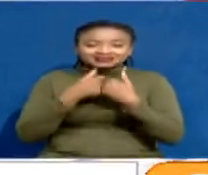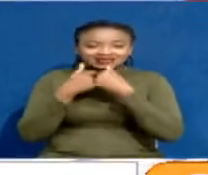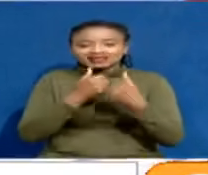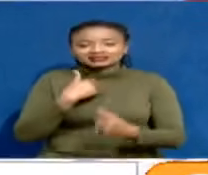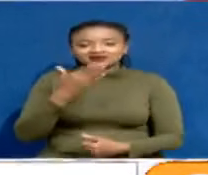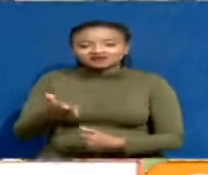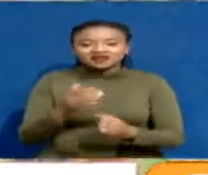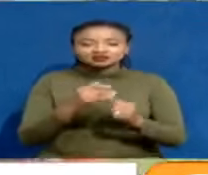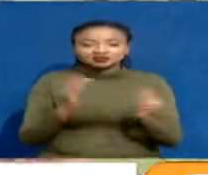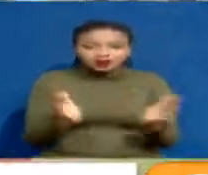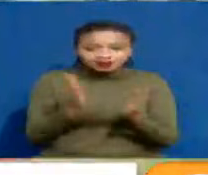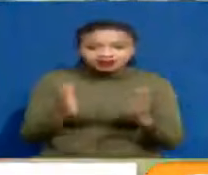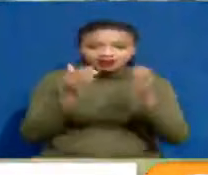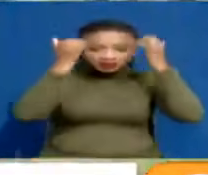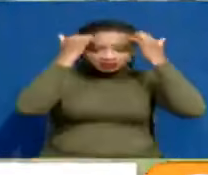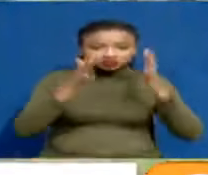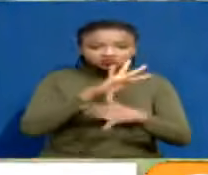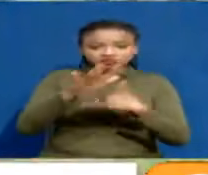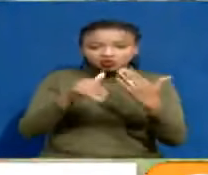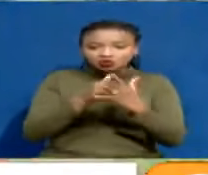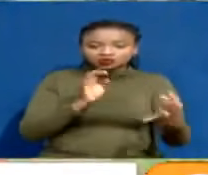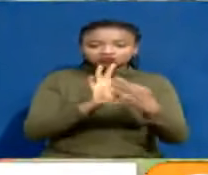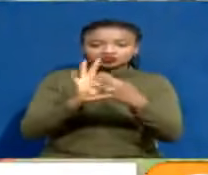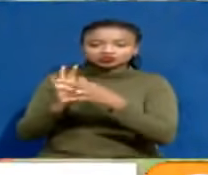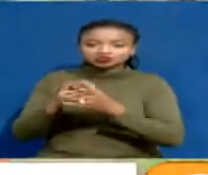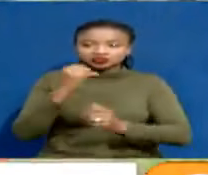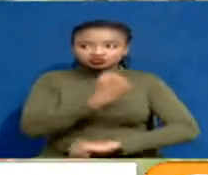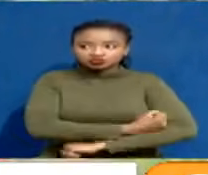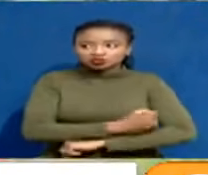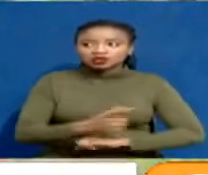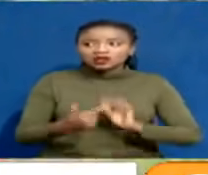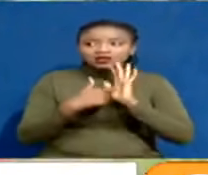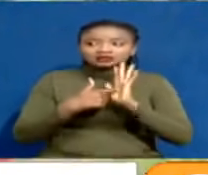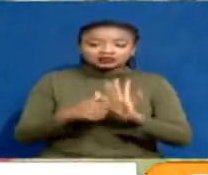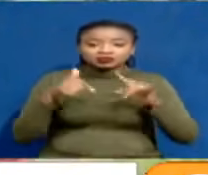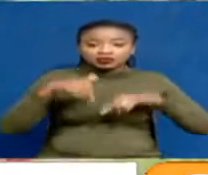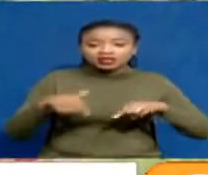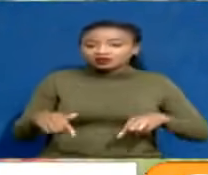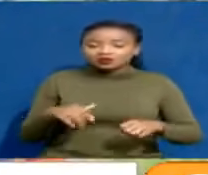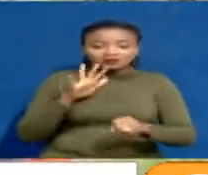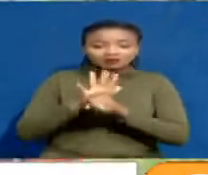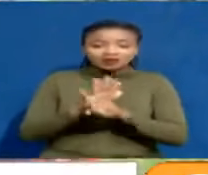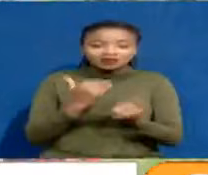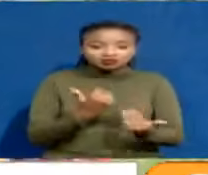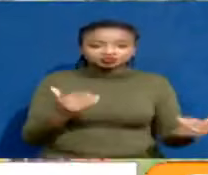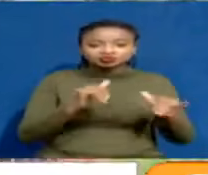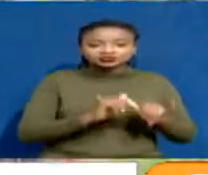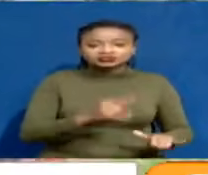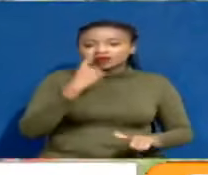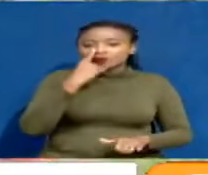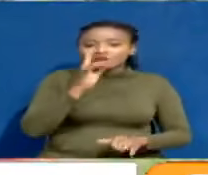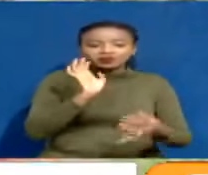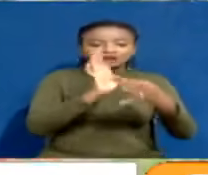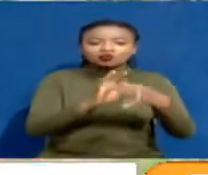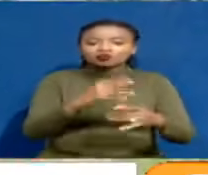kidato cha kwanza. Kwa leo watoto wengi sana watabaki manyumbani kama hawajareport form 1. And especially hapa